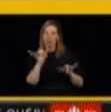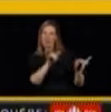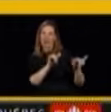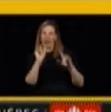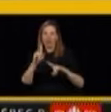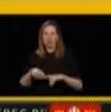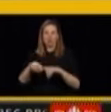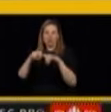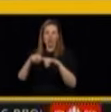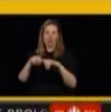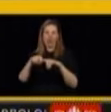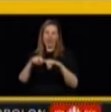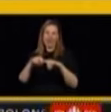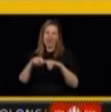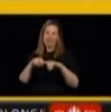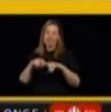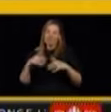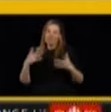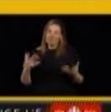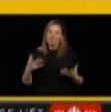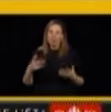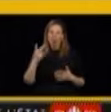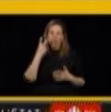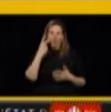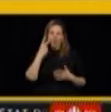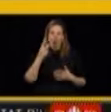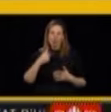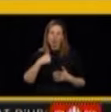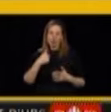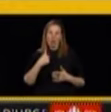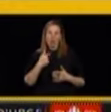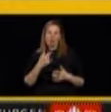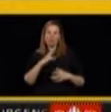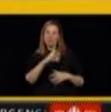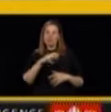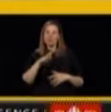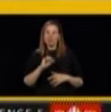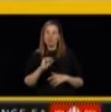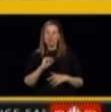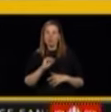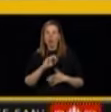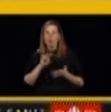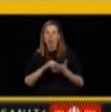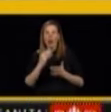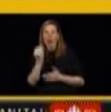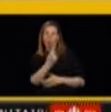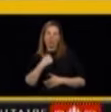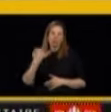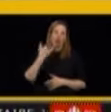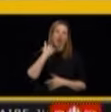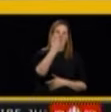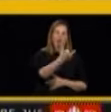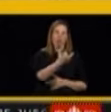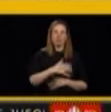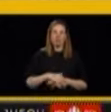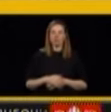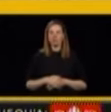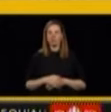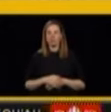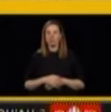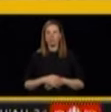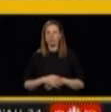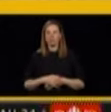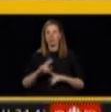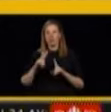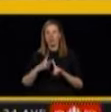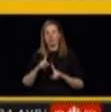frein à cette initiative. Alors, on va appeler le CIUSSS ouest de l'île et on va s'informer. Toujours pour les